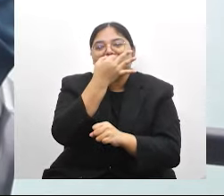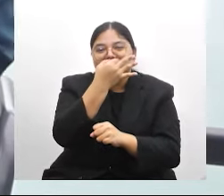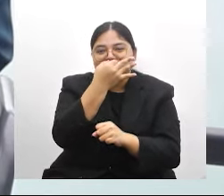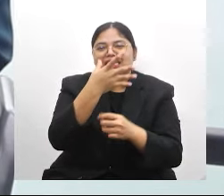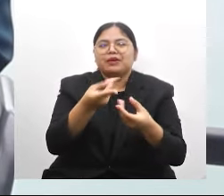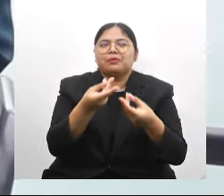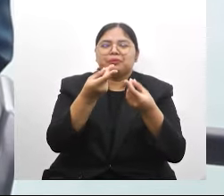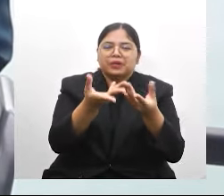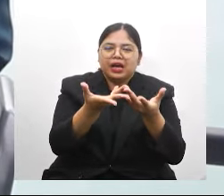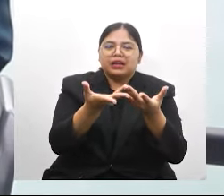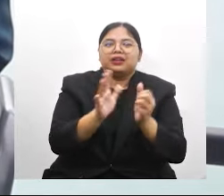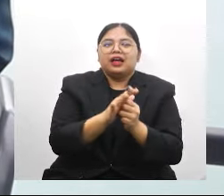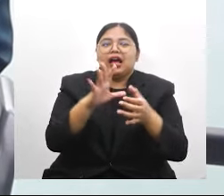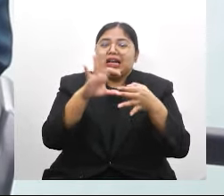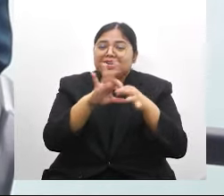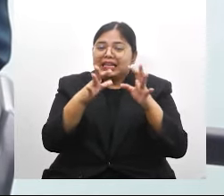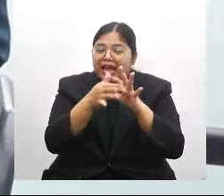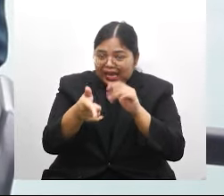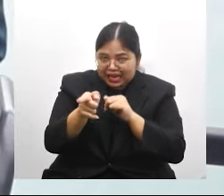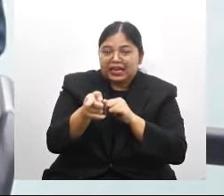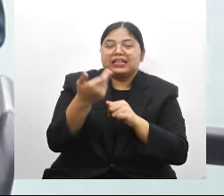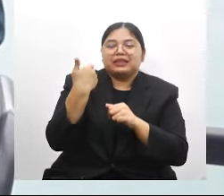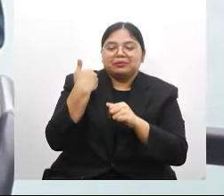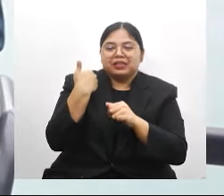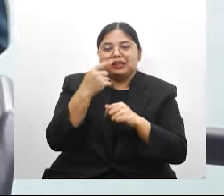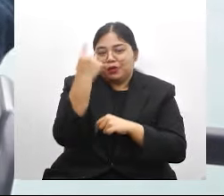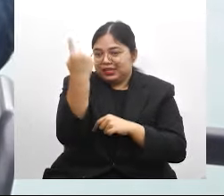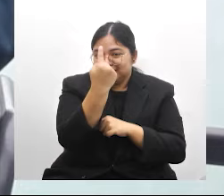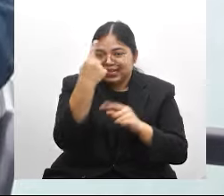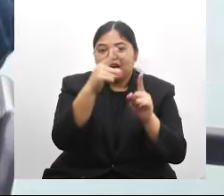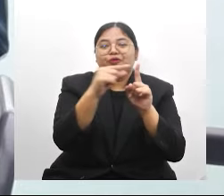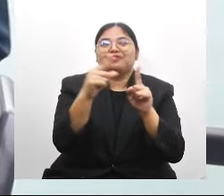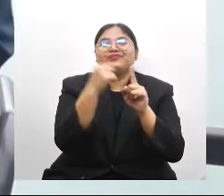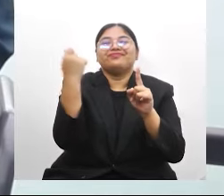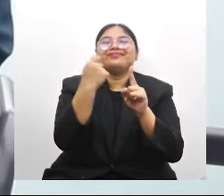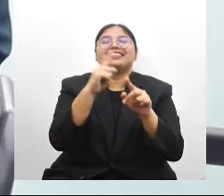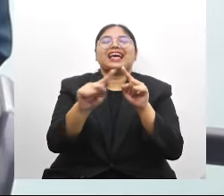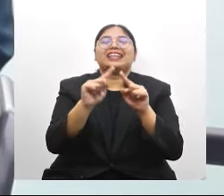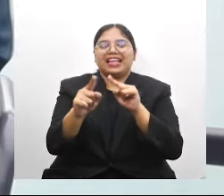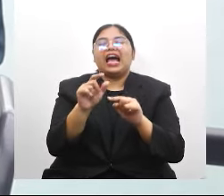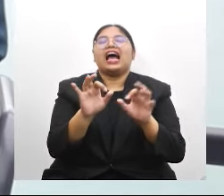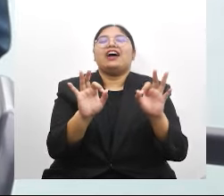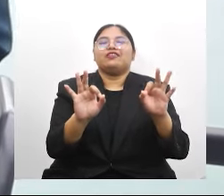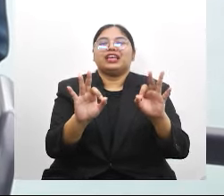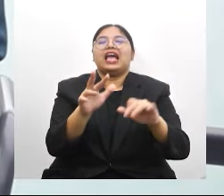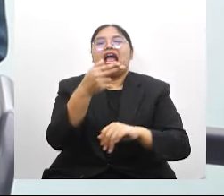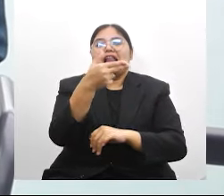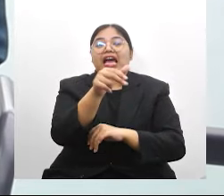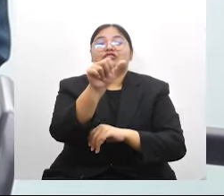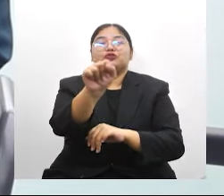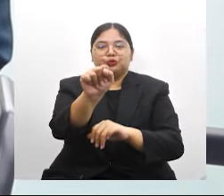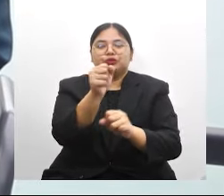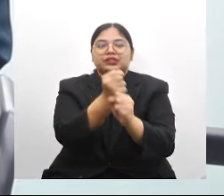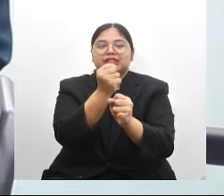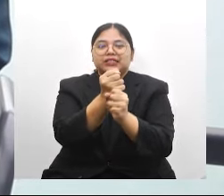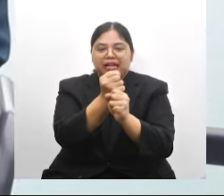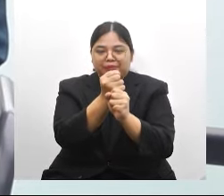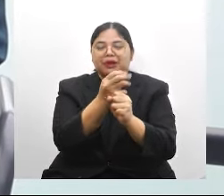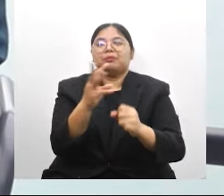หรือแม้กระทั่งการเป็นมัคคุเทศหรือการทำเที่ยวนะครับซึ่งตรงนี้เนี่ยทางโรงเรียนเนี่ยได้พัฒนาหลักสูตรร่วมกับอ่ามหาวิทยาลัย